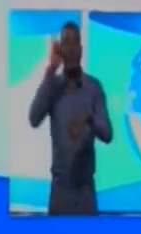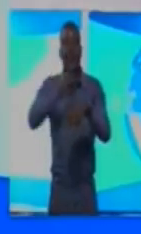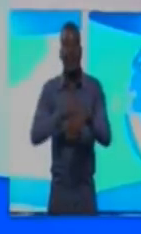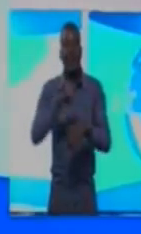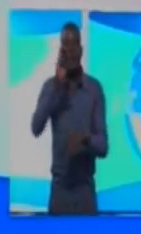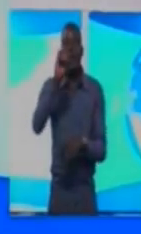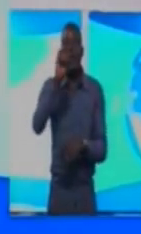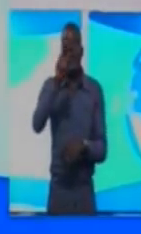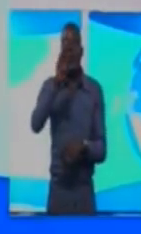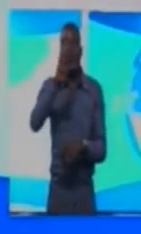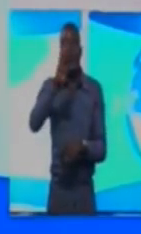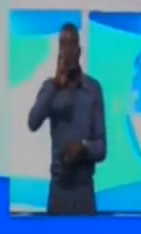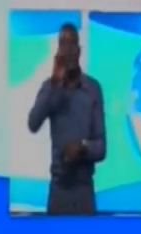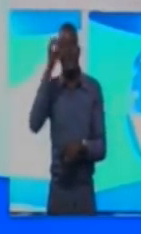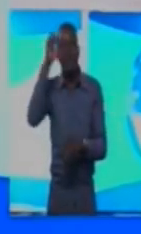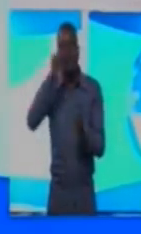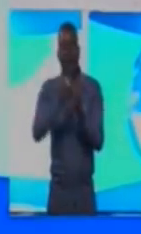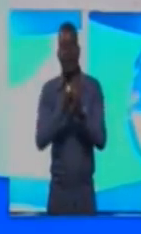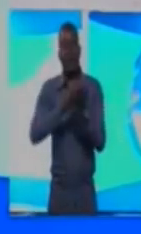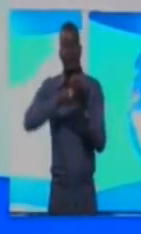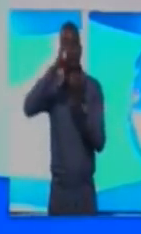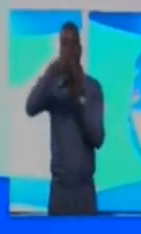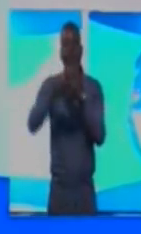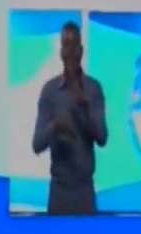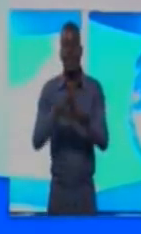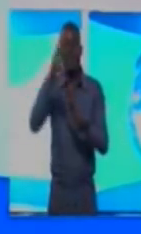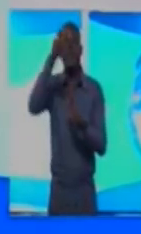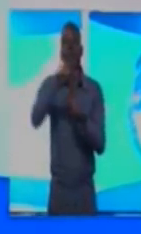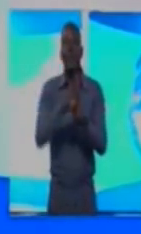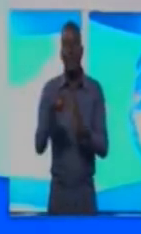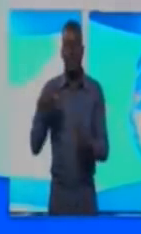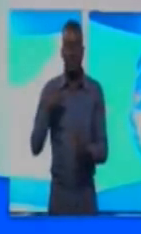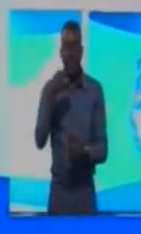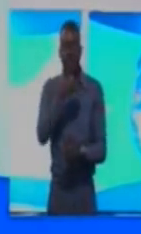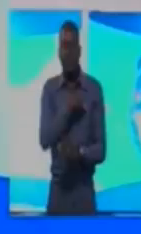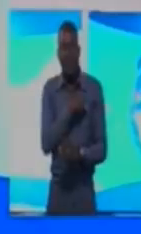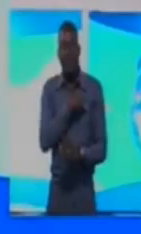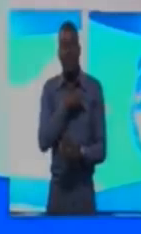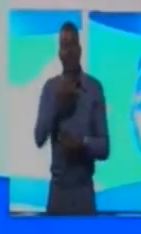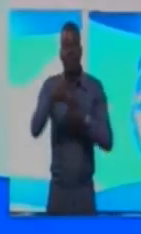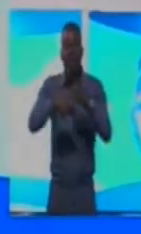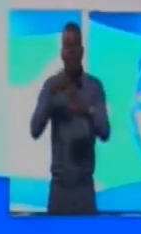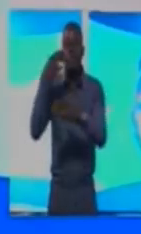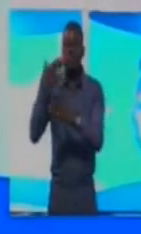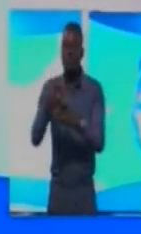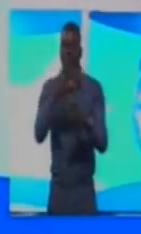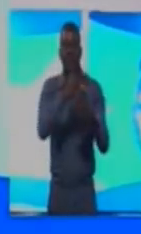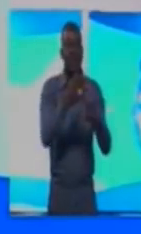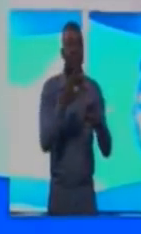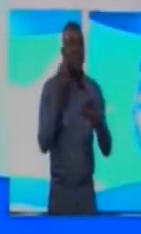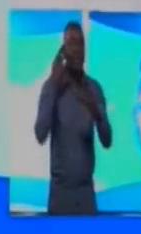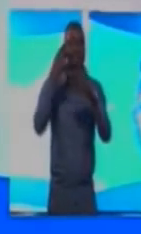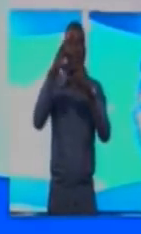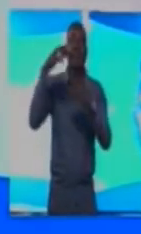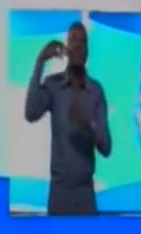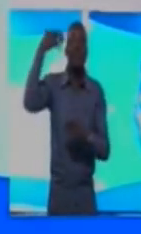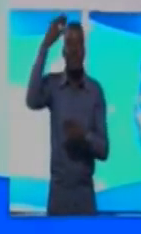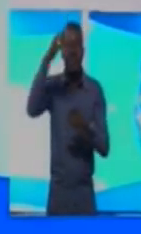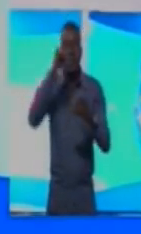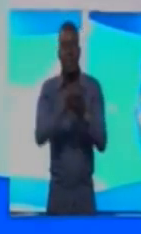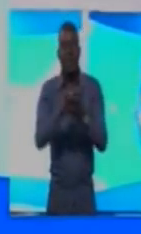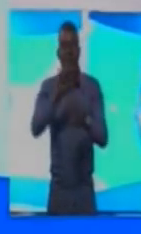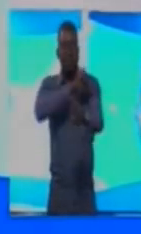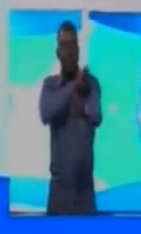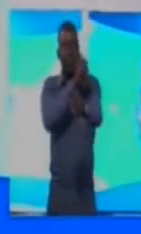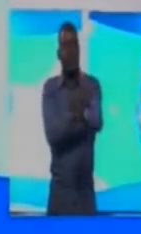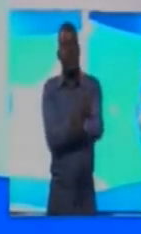l'Oubritenga avec des projets de développement. Les membres du GRDS sont donc allés partager leur vision de développement local avec les